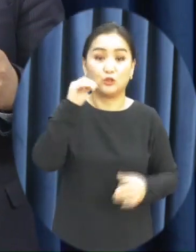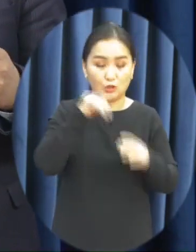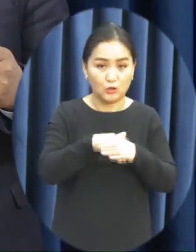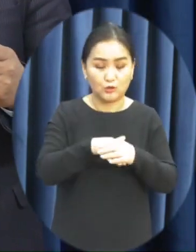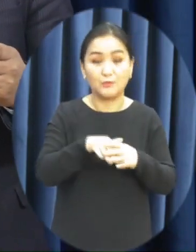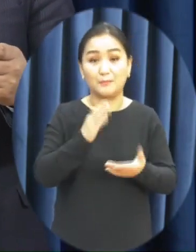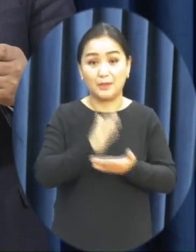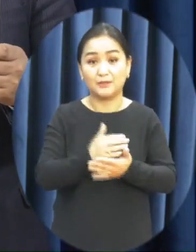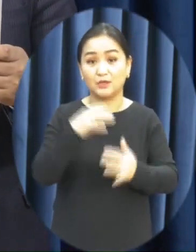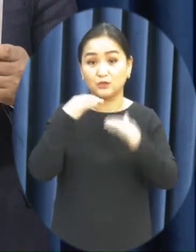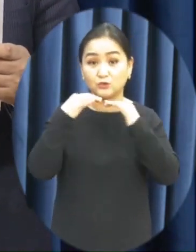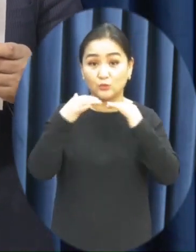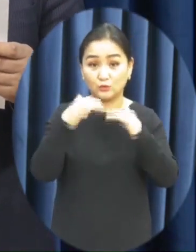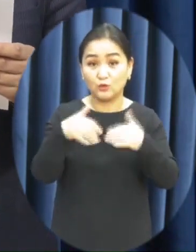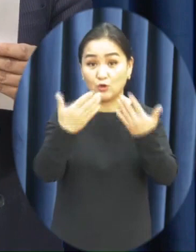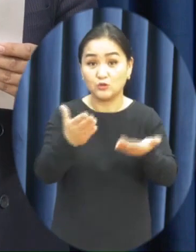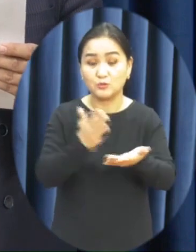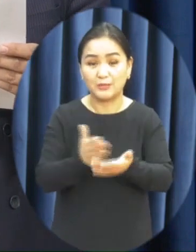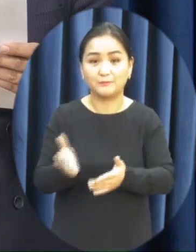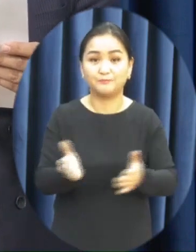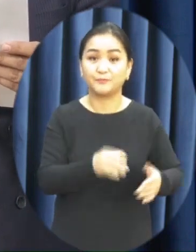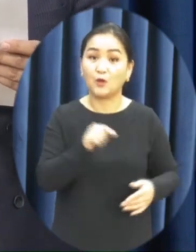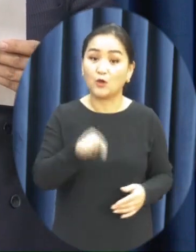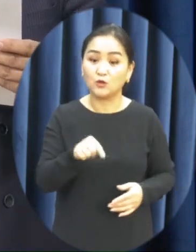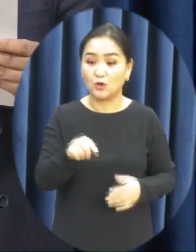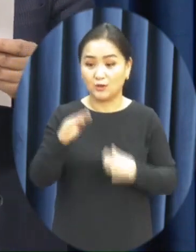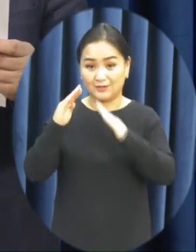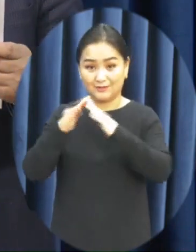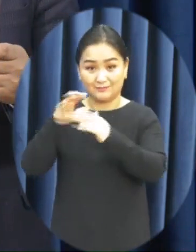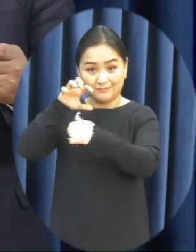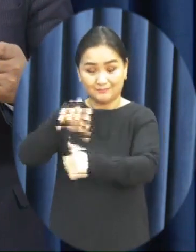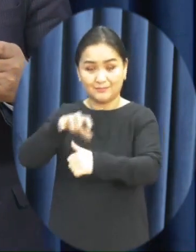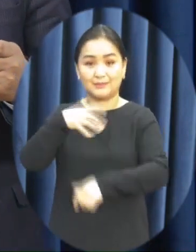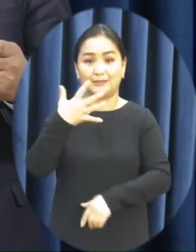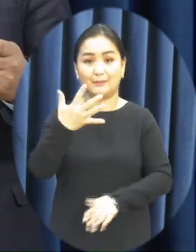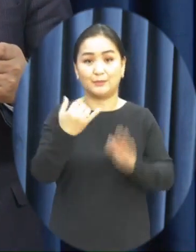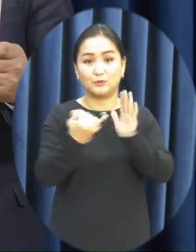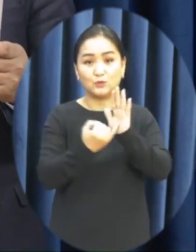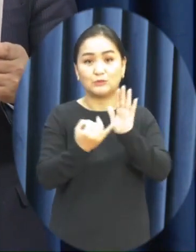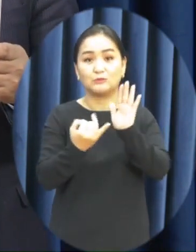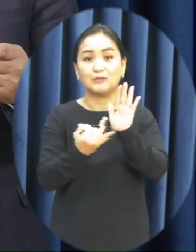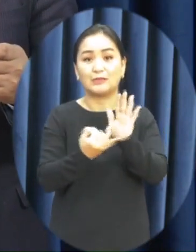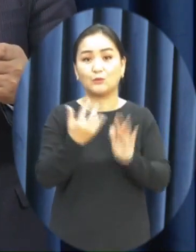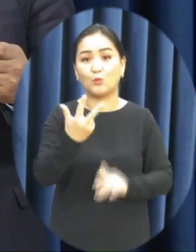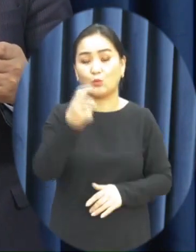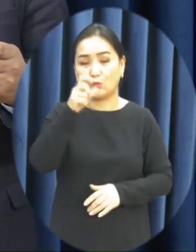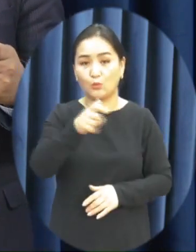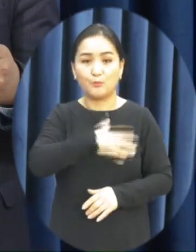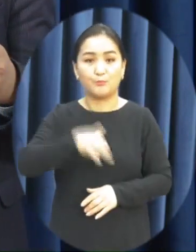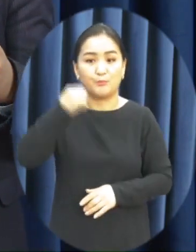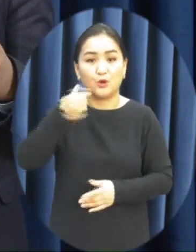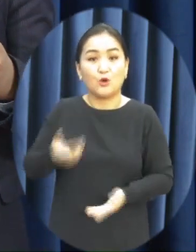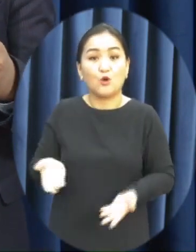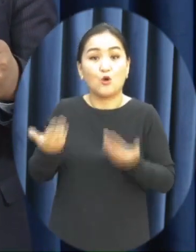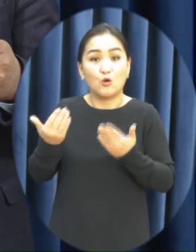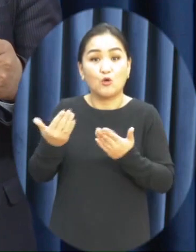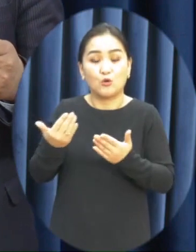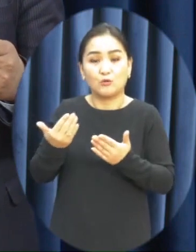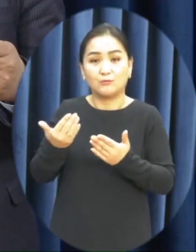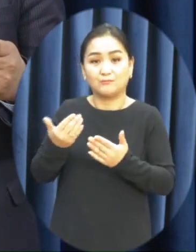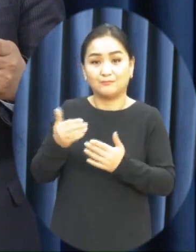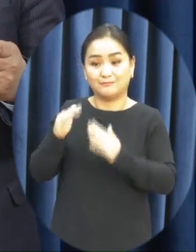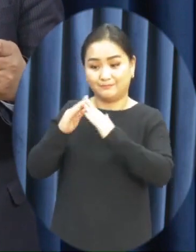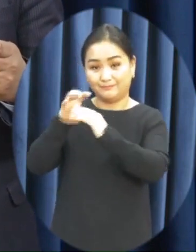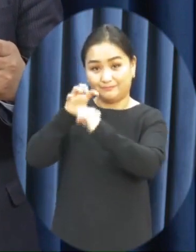ཏབ གུན ཧྱི ནས དགུས ནས གེ ལུགས གེས ཐག གེག གེད པུགས ཏུགས སུགས སྐལ སྤྱིན གལ མསྲིག ཁསིག